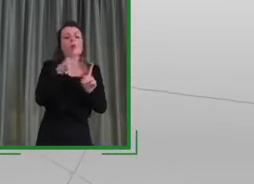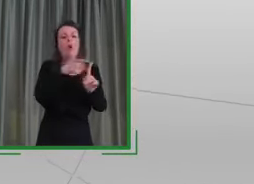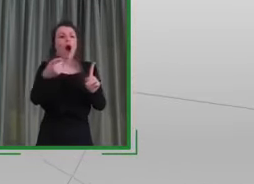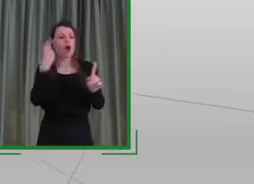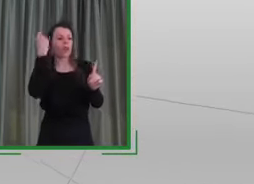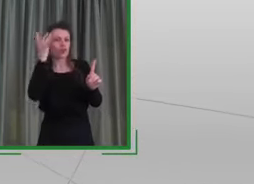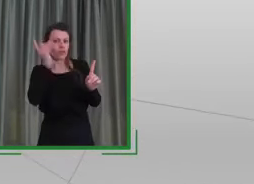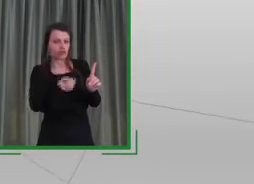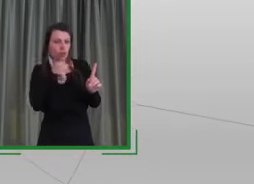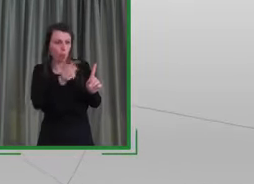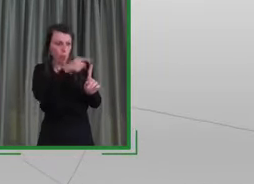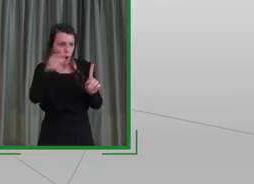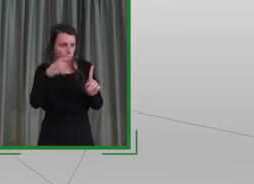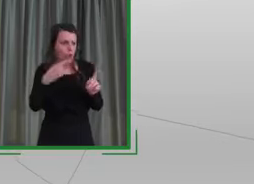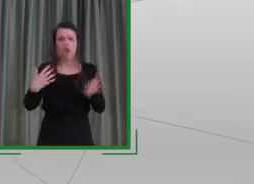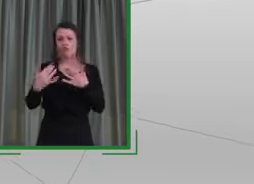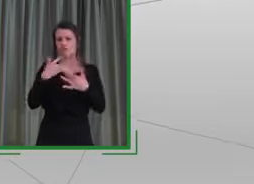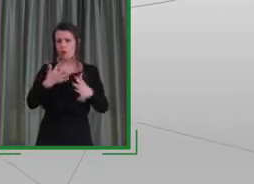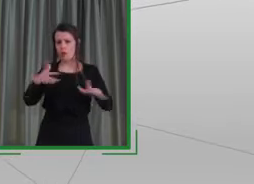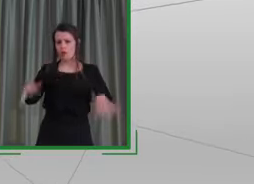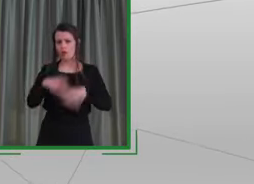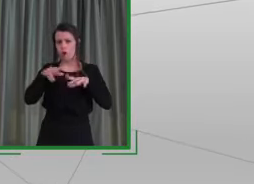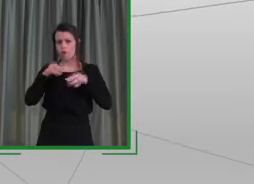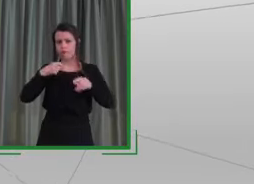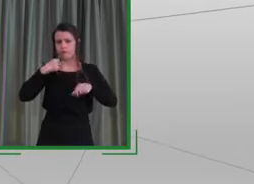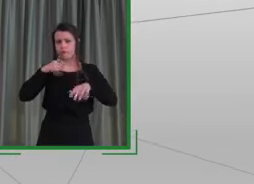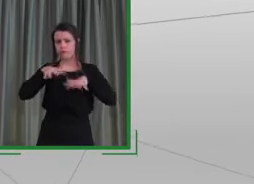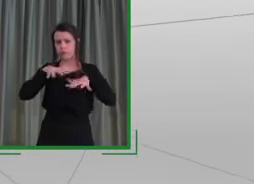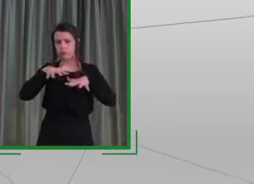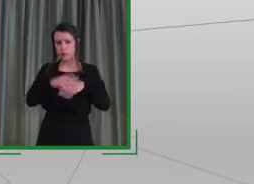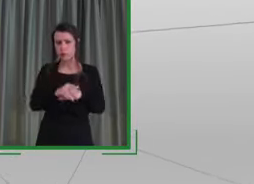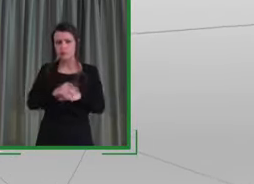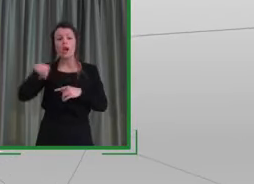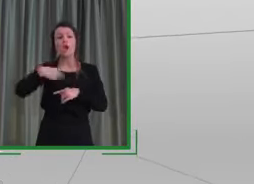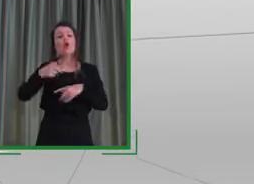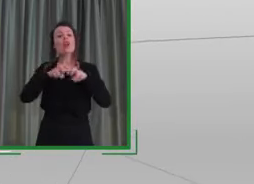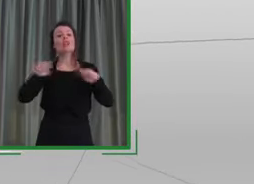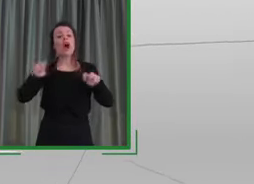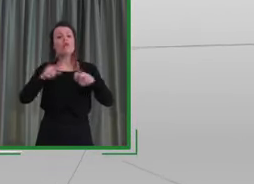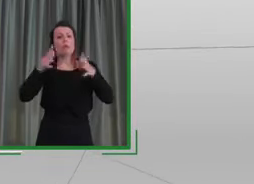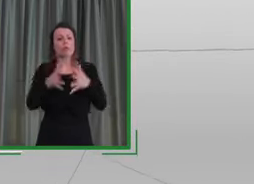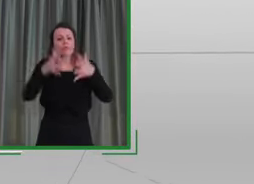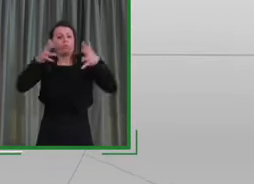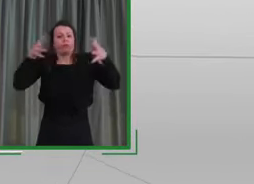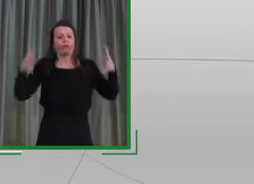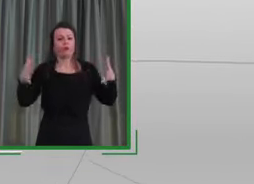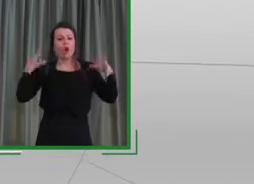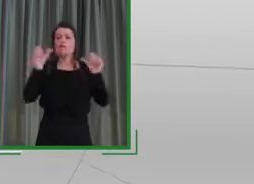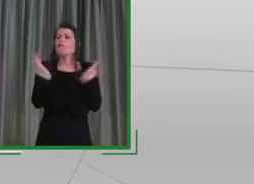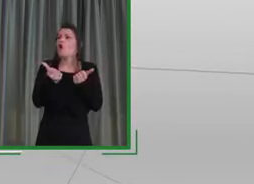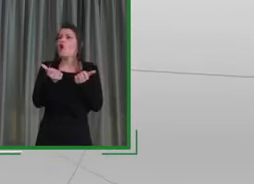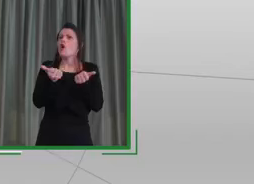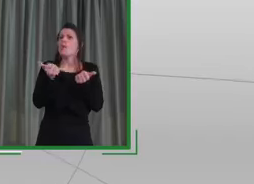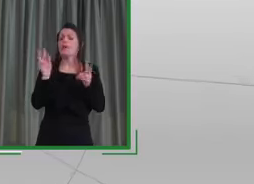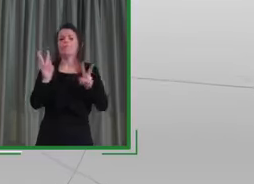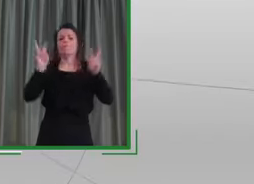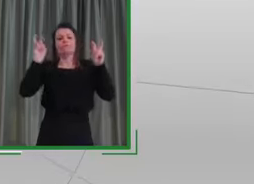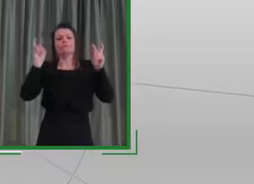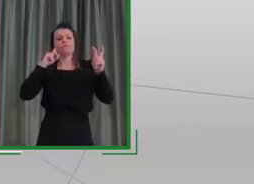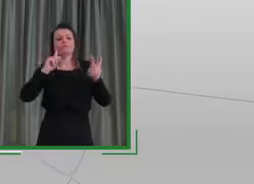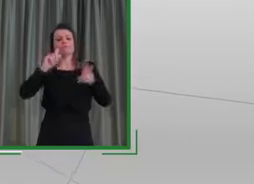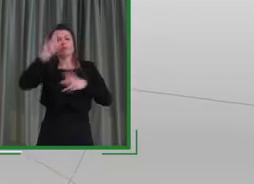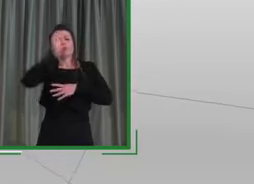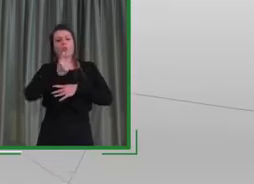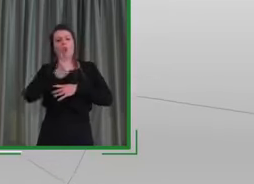abbiamo creato una sorta di stati generali con il titolo verso la nuova normale